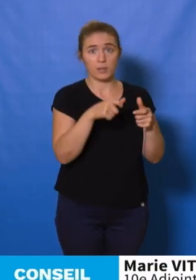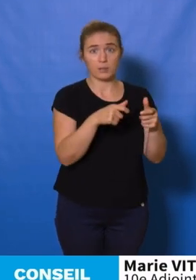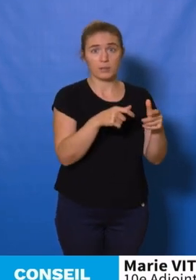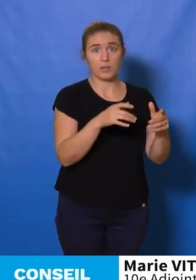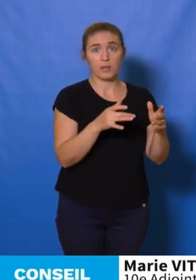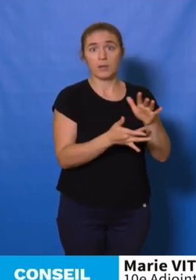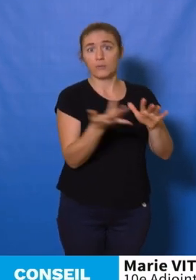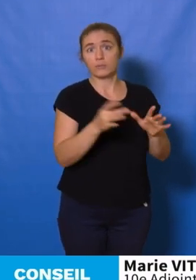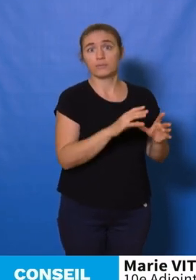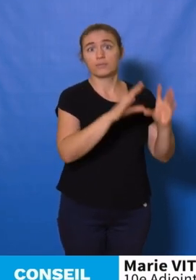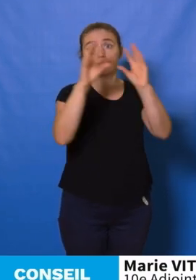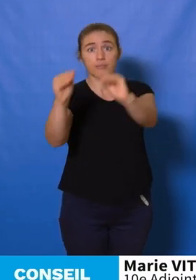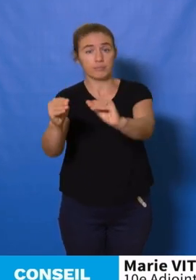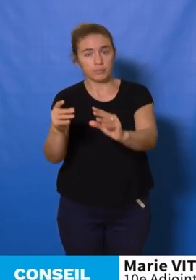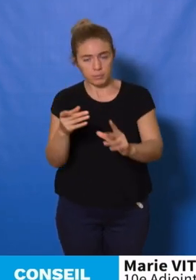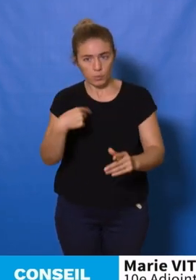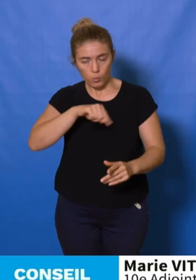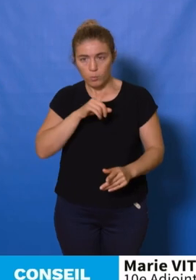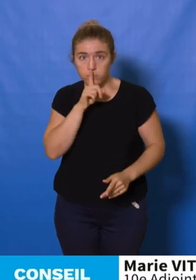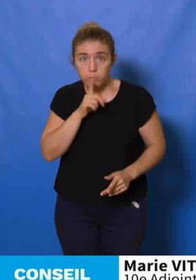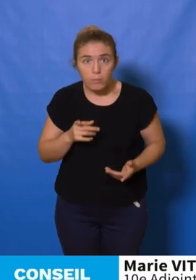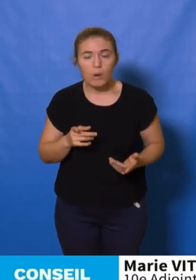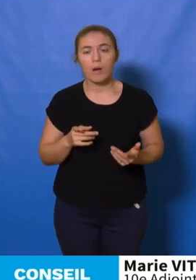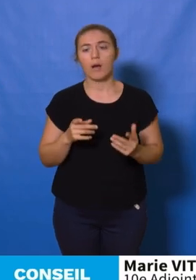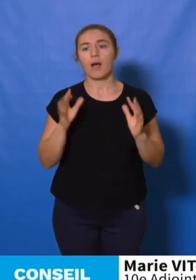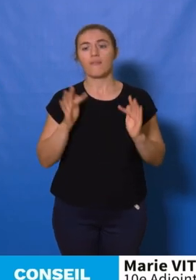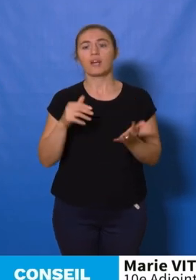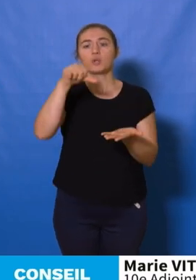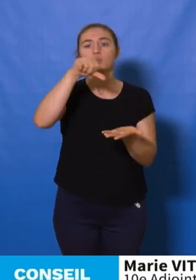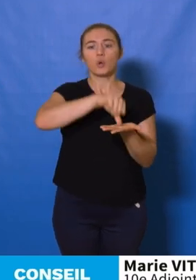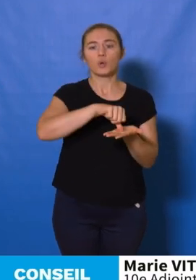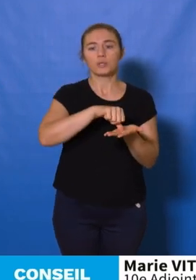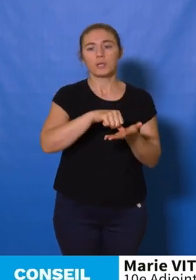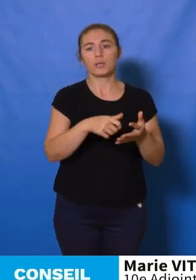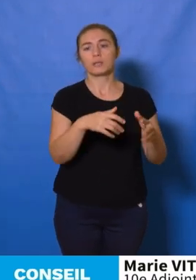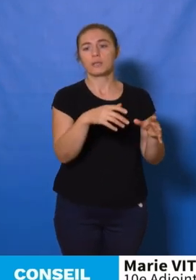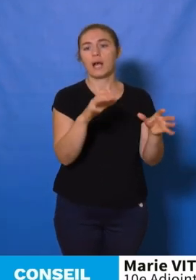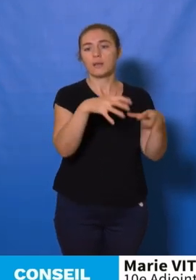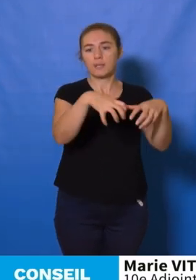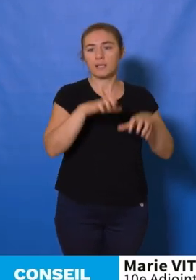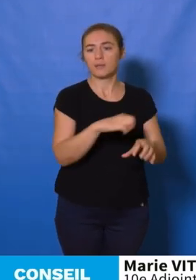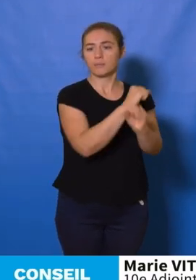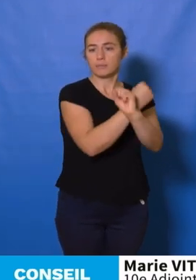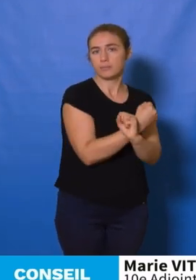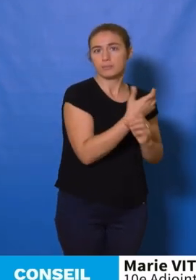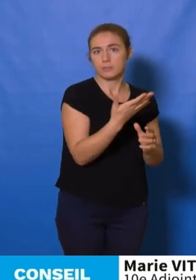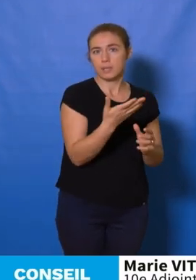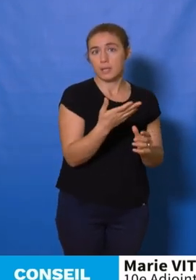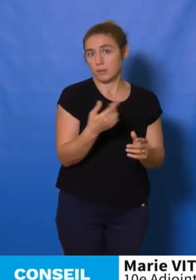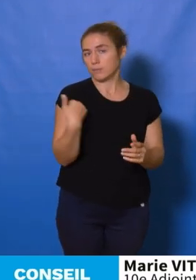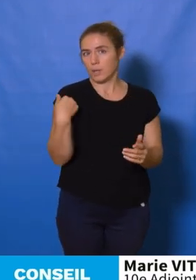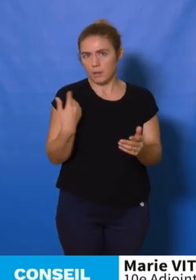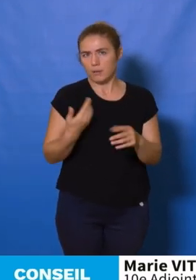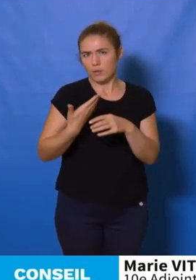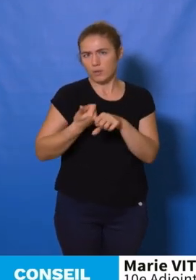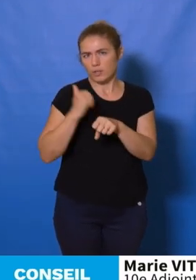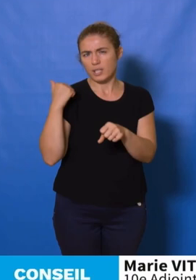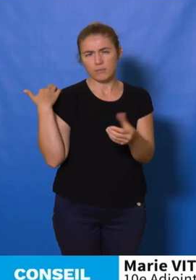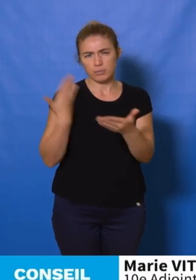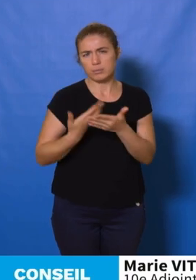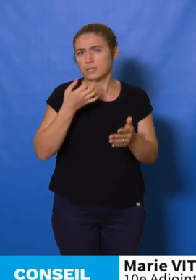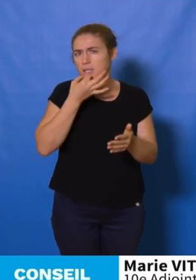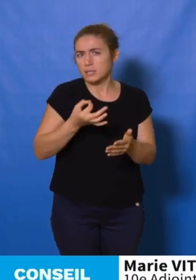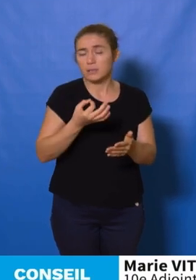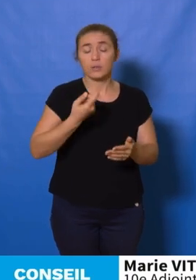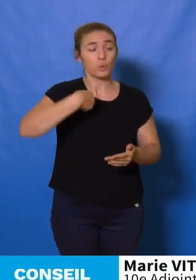l'estomac assez noué que je prends la parole aujourd'hui sur la question du centre de rétention administrative. Depuis l'année dernière, je cesse de me répéter, Nantes, ville